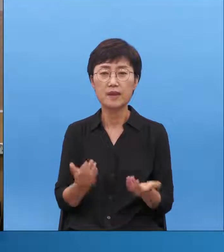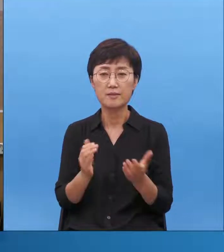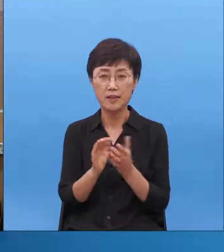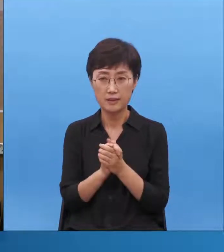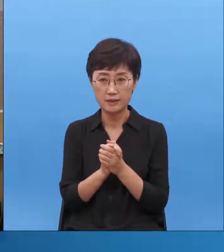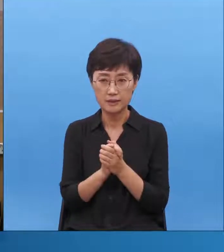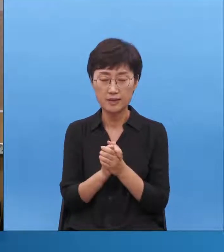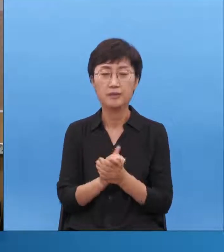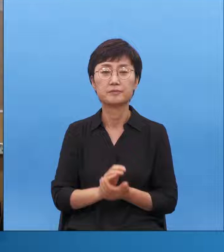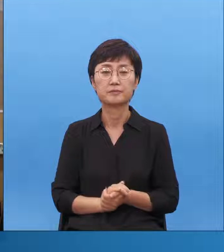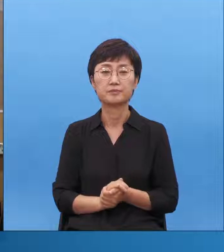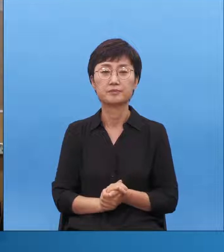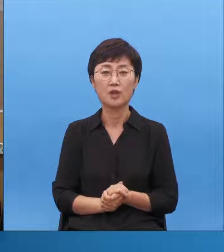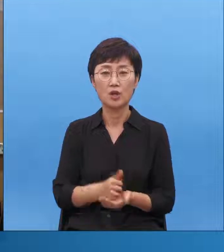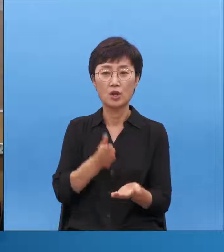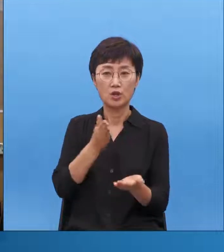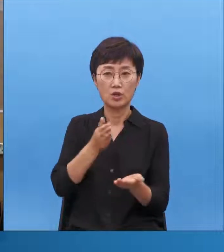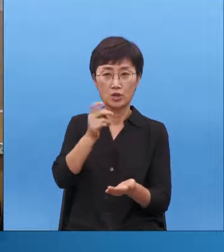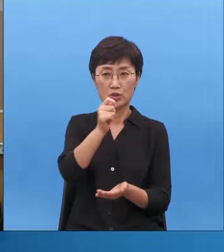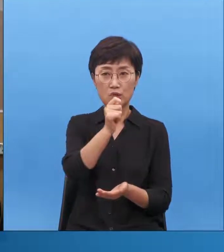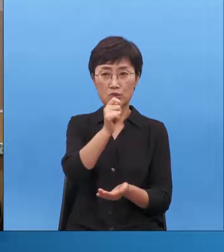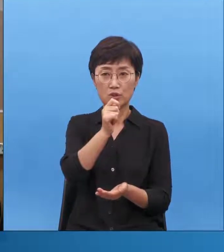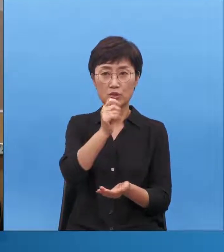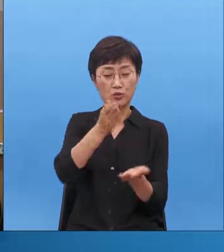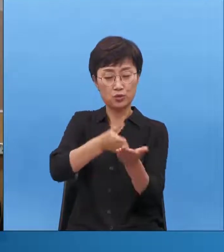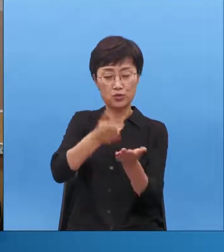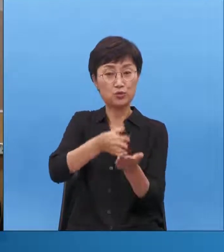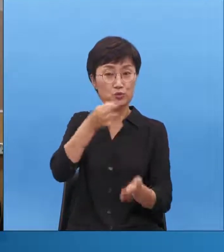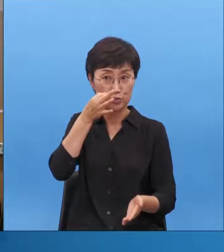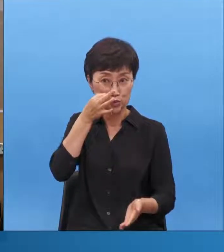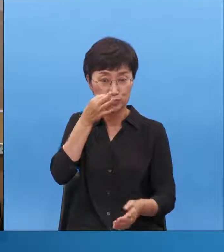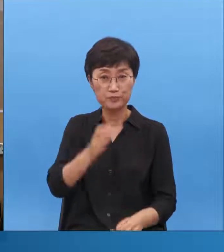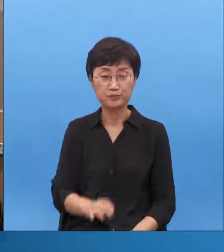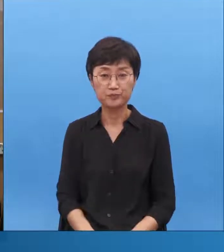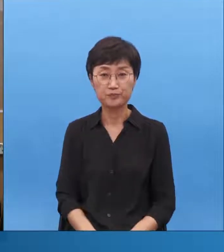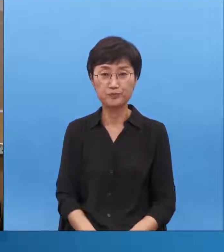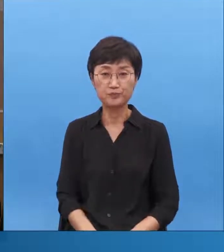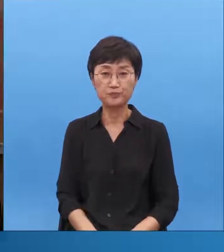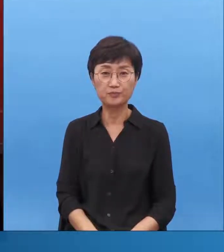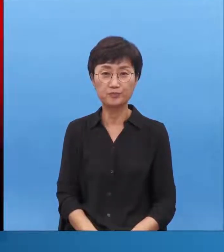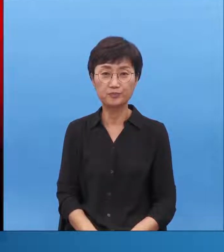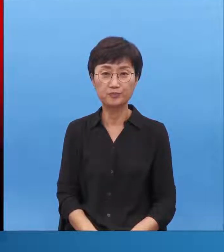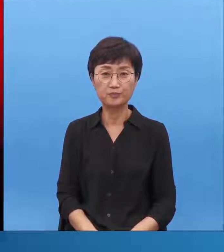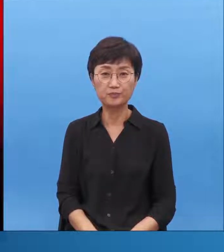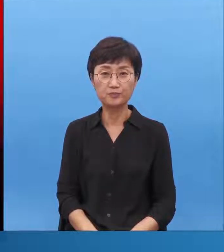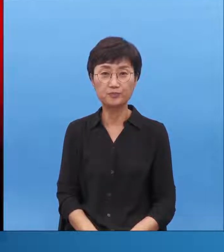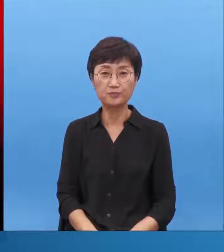아멘. RTC 뉴스 시청하도록 하겠습니다. We'll watch the RTC News.